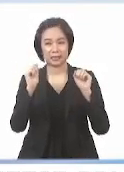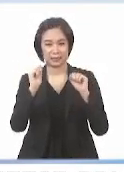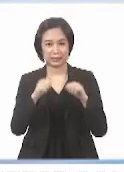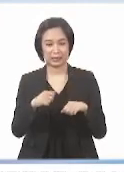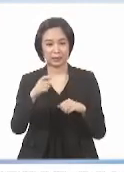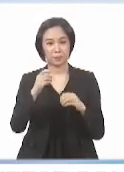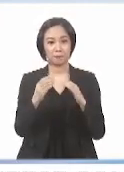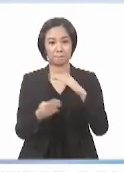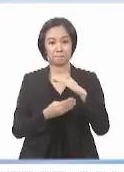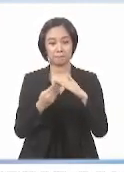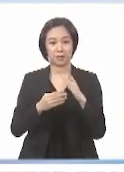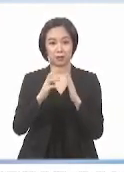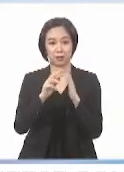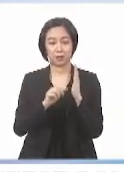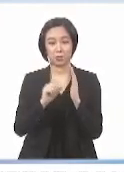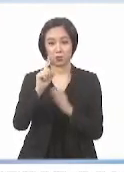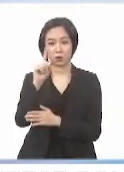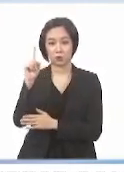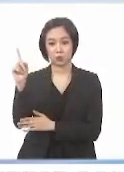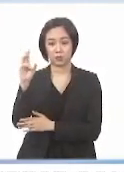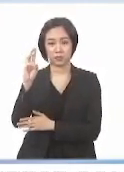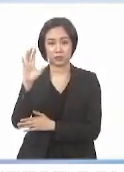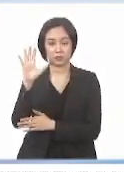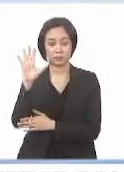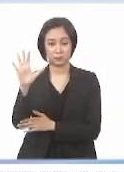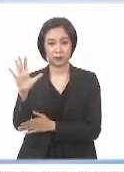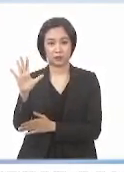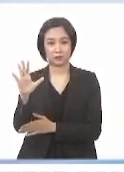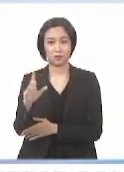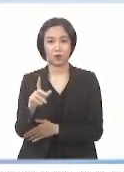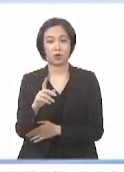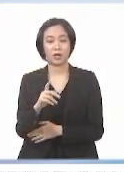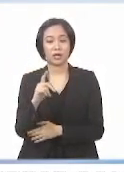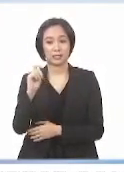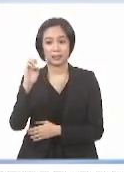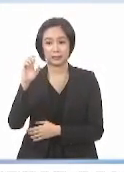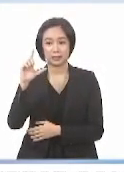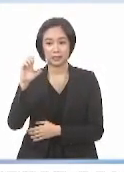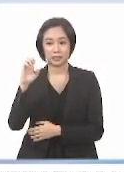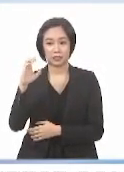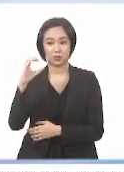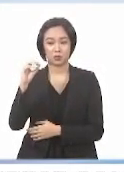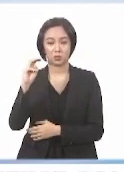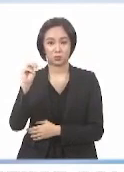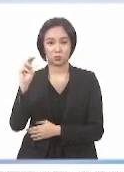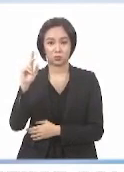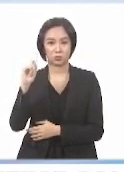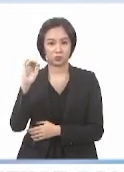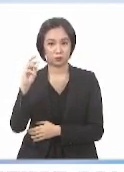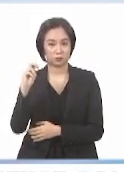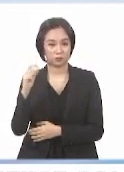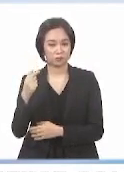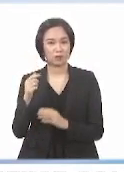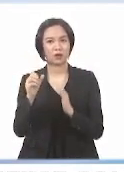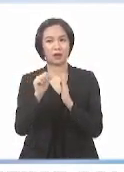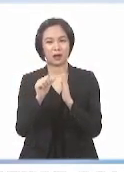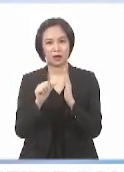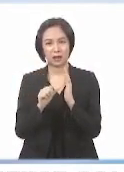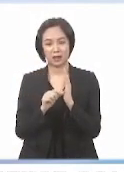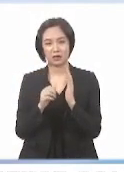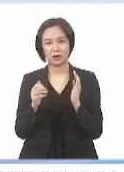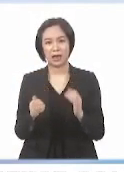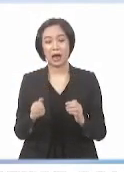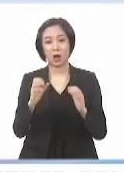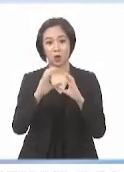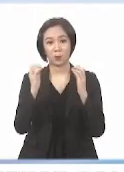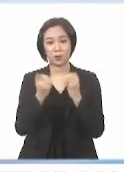No. 11165 o ang Telecommuting Act. Ang mga kumpanya maaaring mag-alok ng flexible work arrangement batay